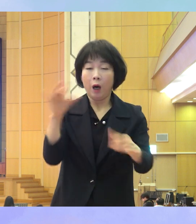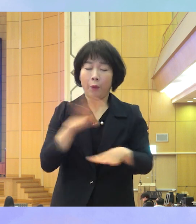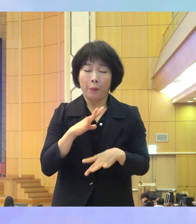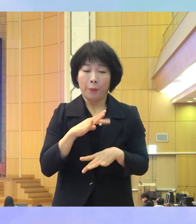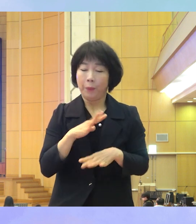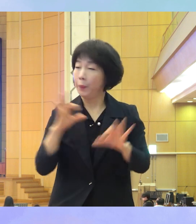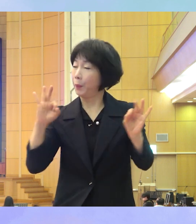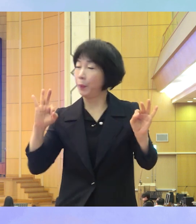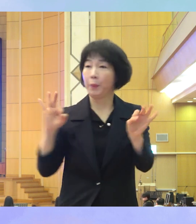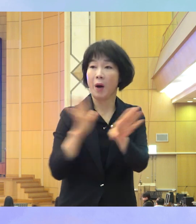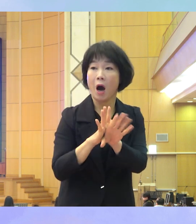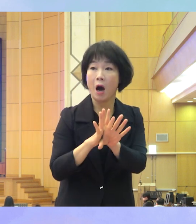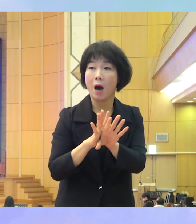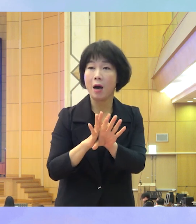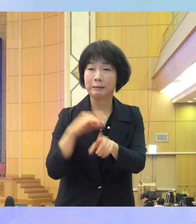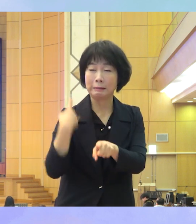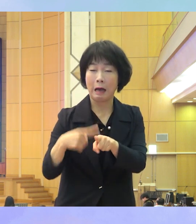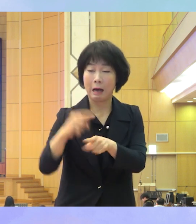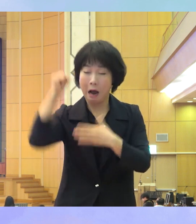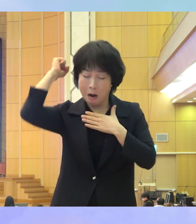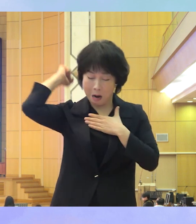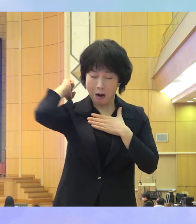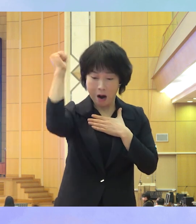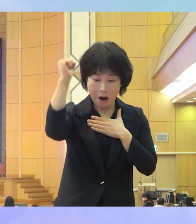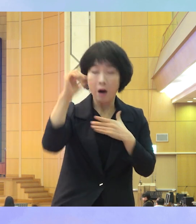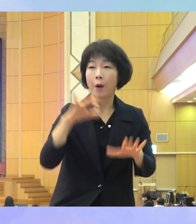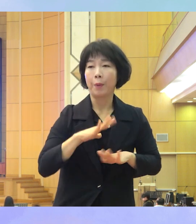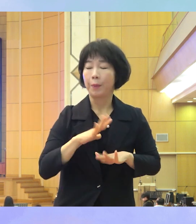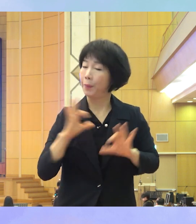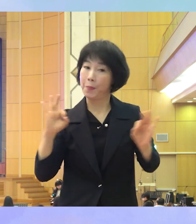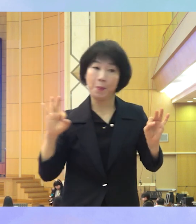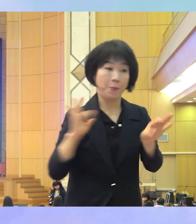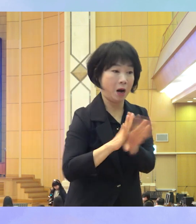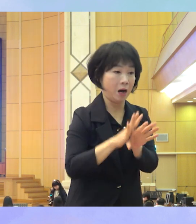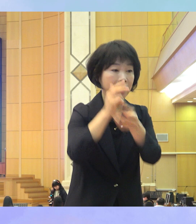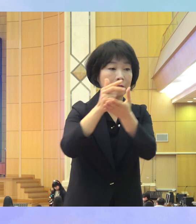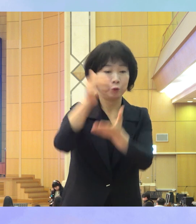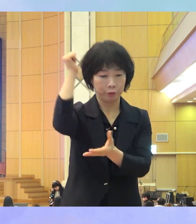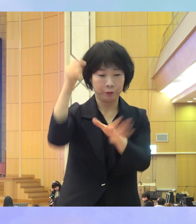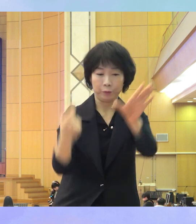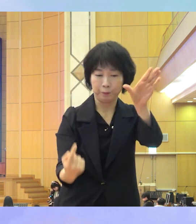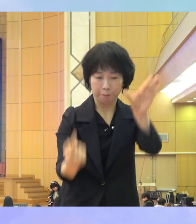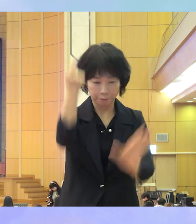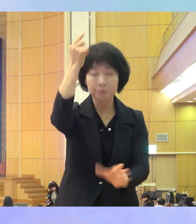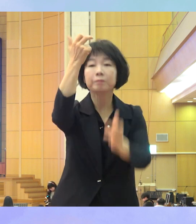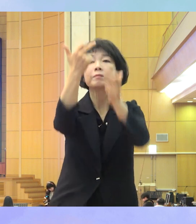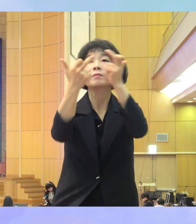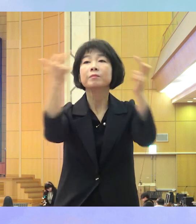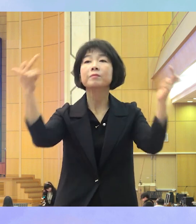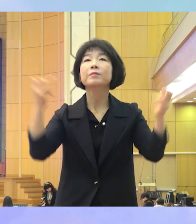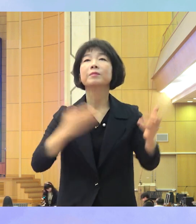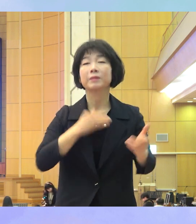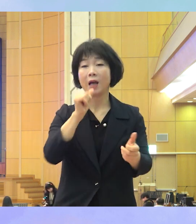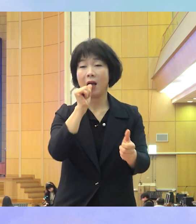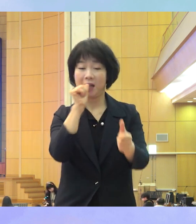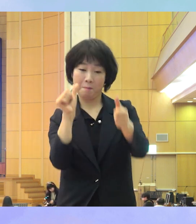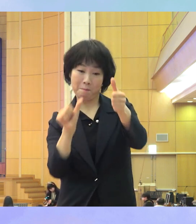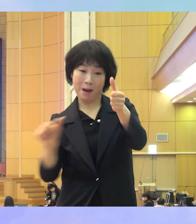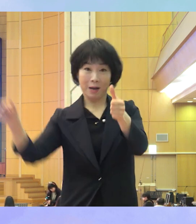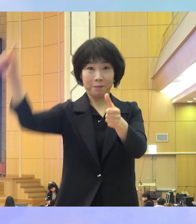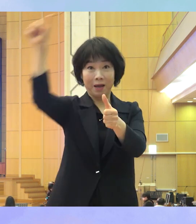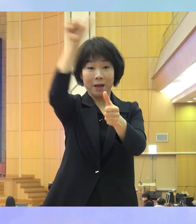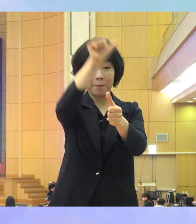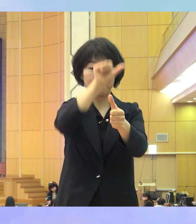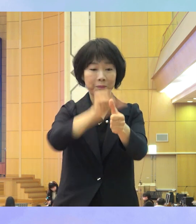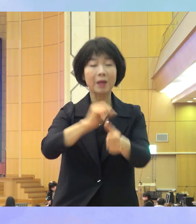물불이 두렵지 않고 장검이 겁없네. 주는 높은 산성 내 방패시라.